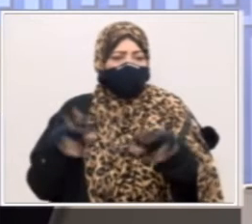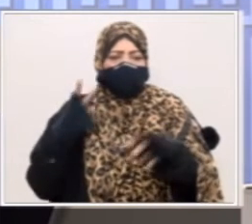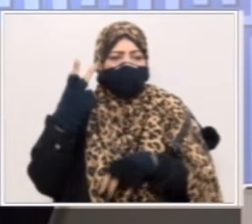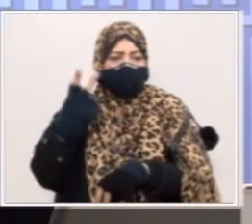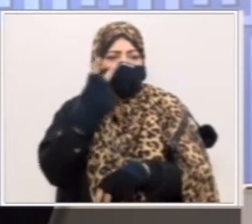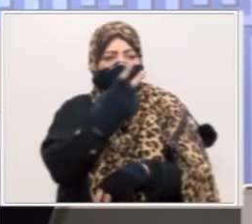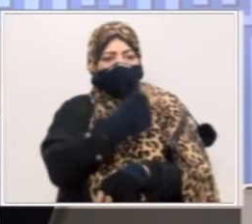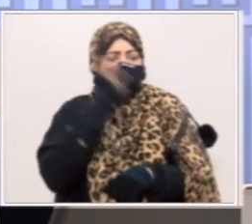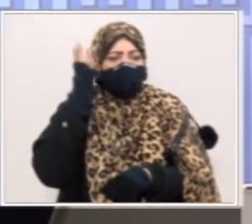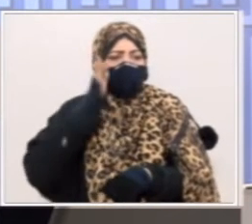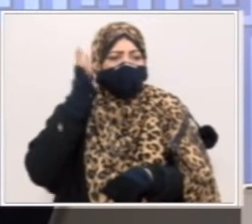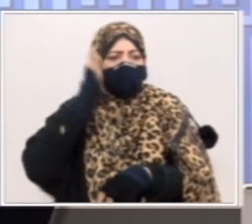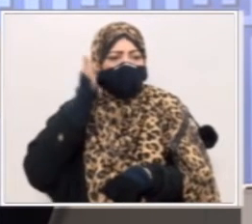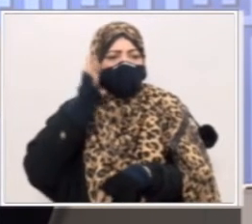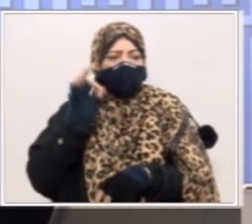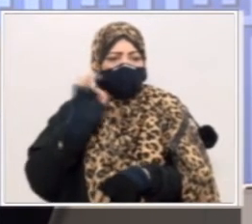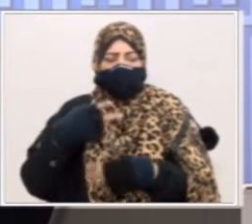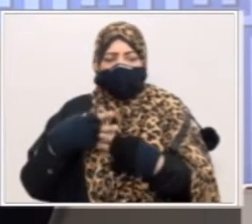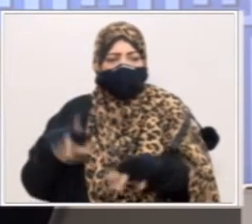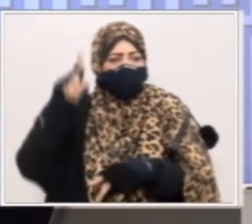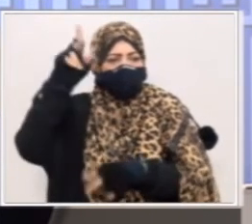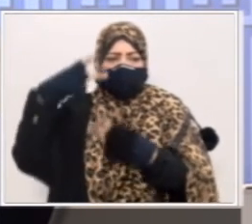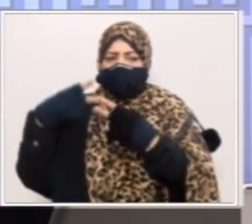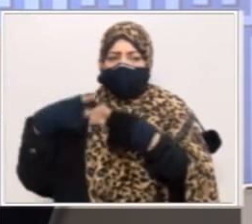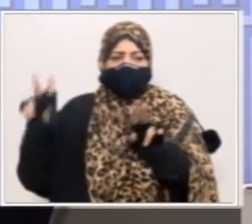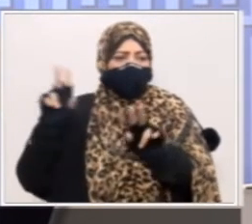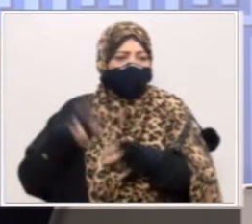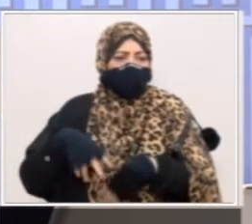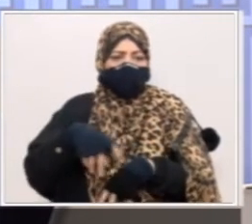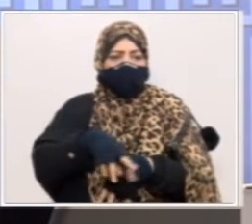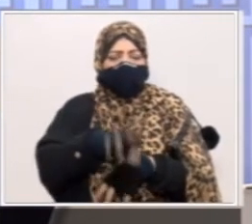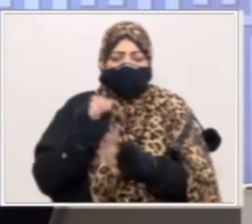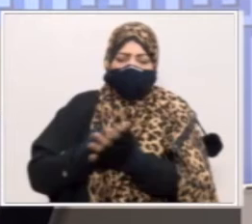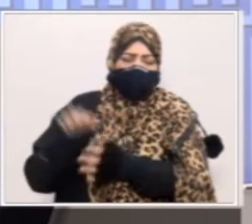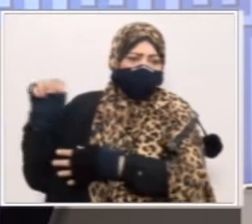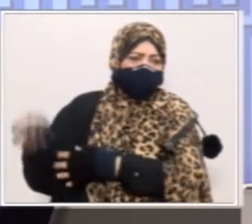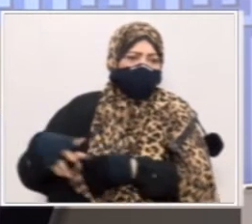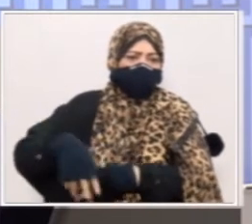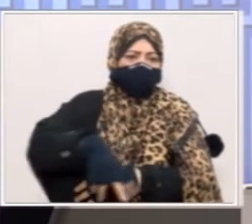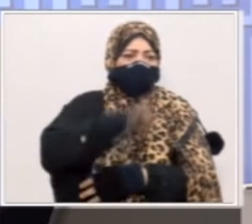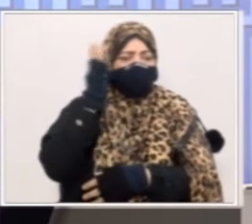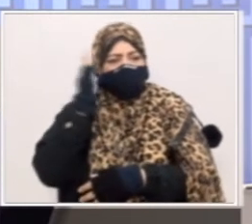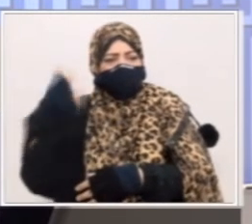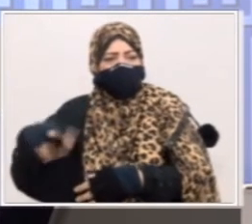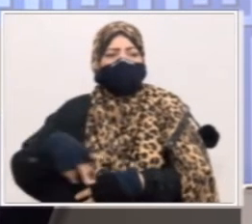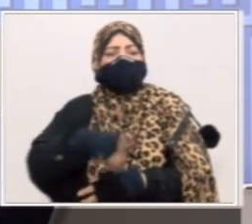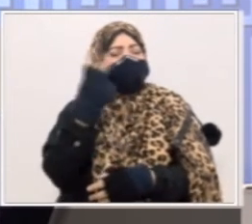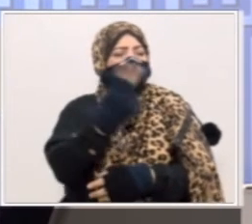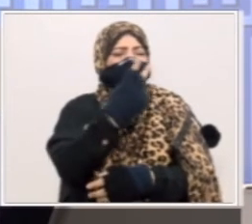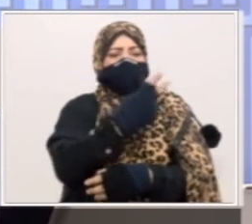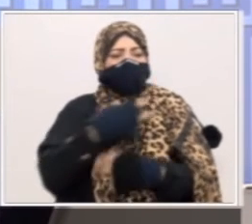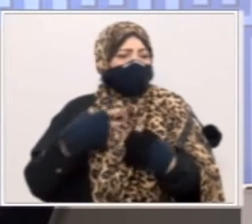عبرة بهذا المرور الذي لم ينزل فيه في البلدة التي يقيم فيها.